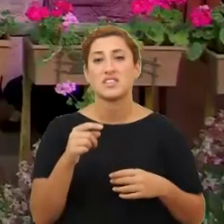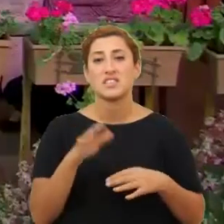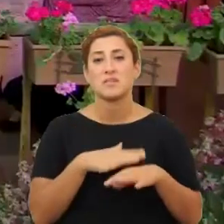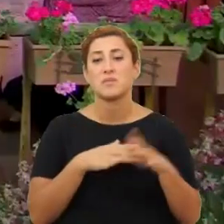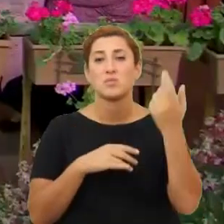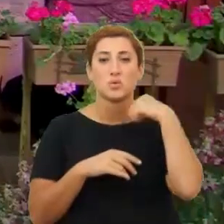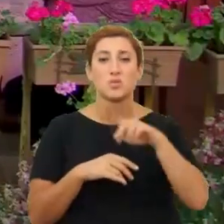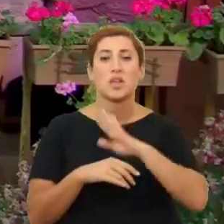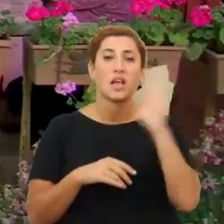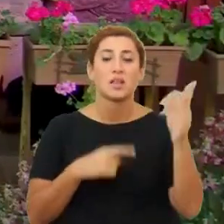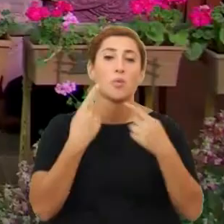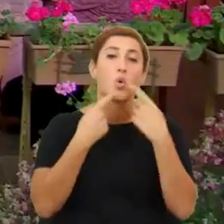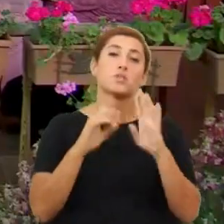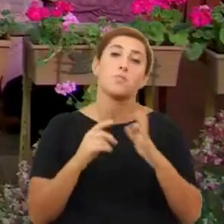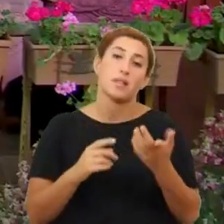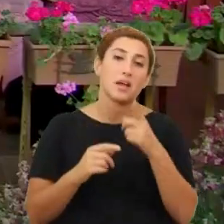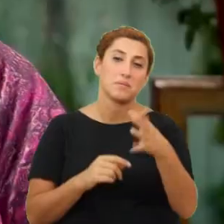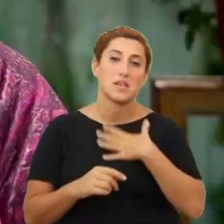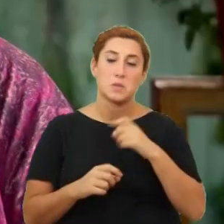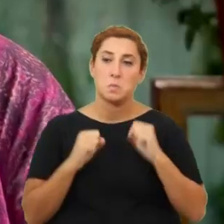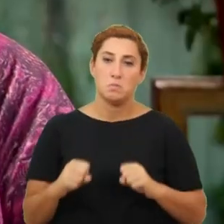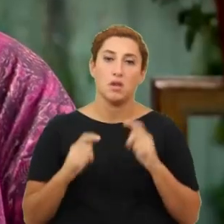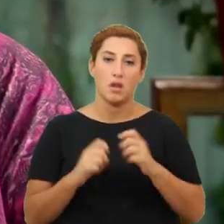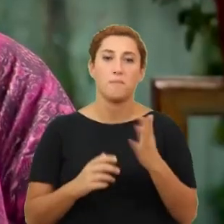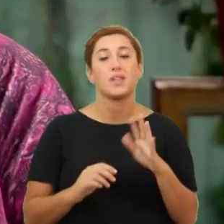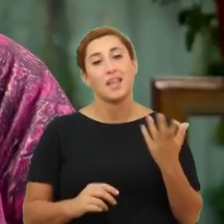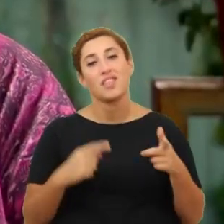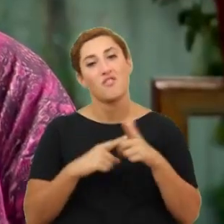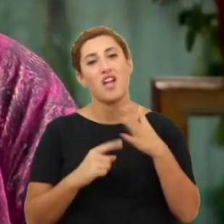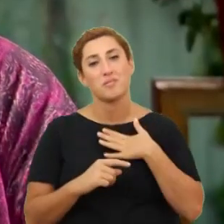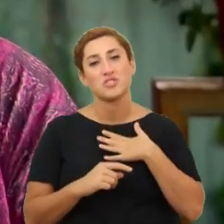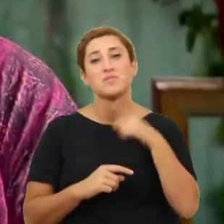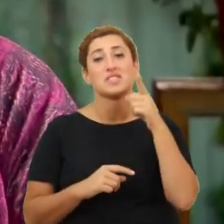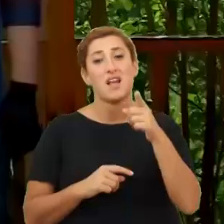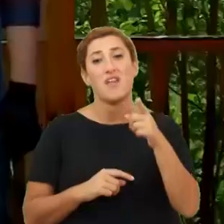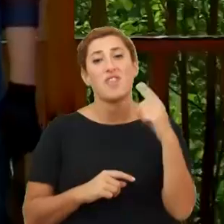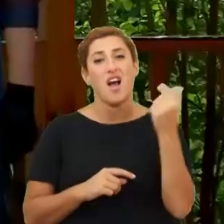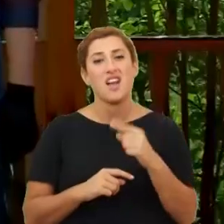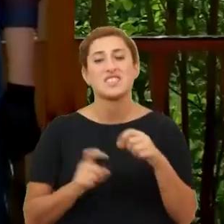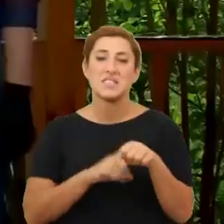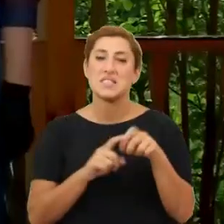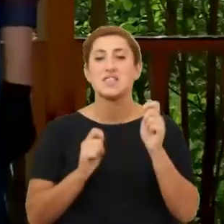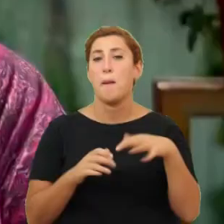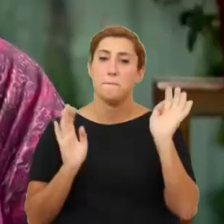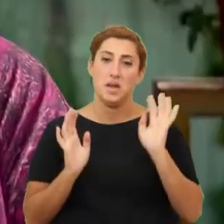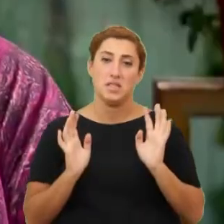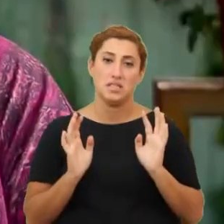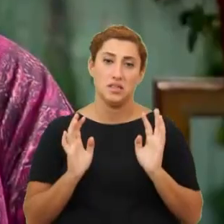gidip de bir halledemedik. Gidip konuşsak olurdu aslında ama cinslik ettin işte. Yani Fatmacığım sen de az cinslik yapmadın